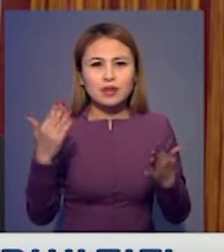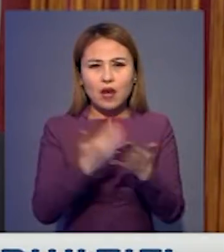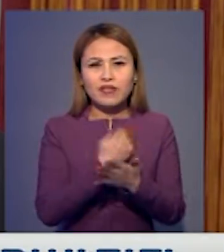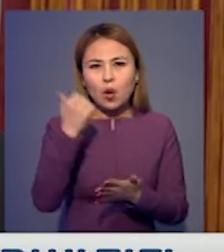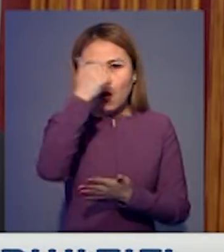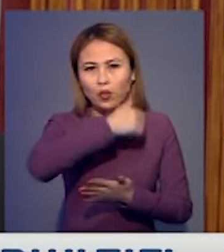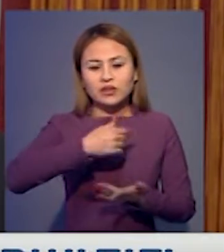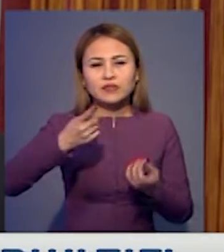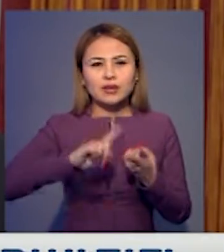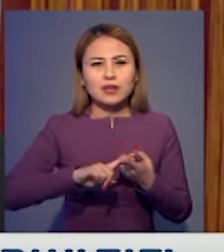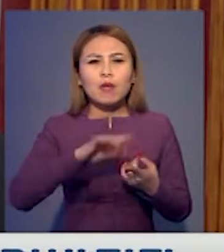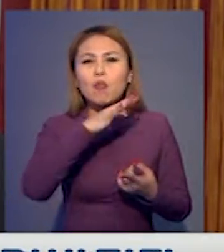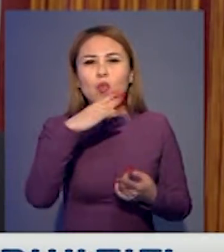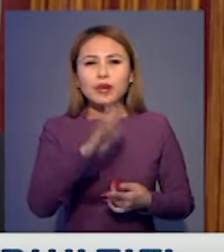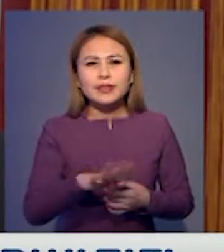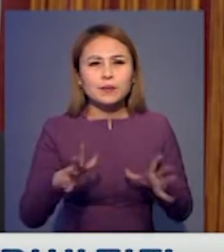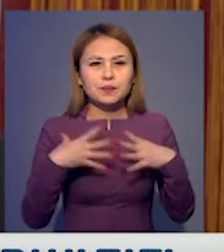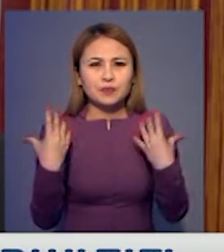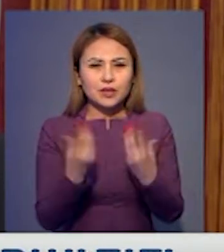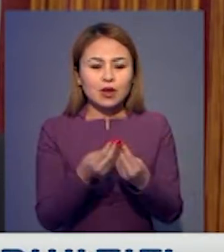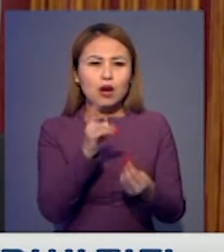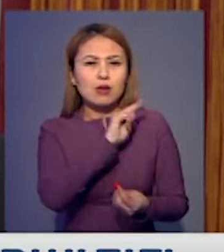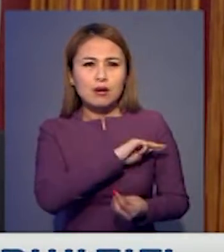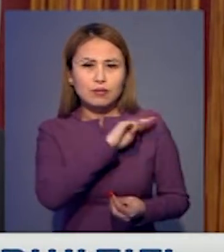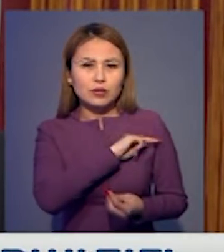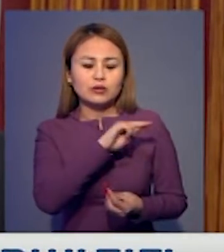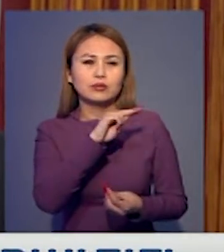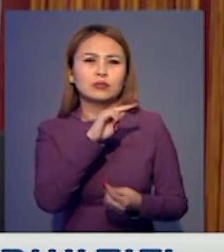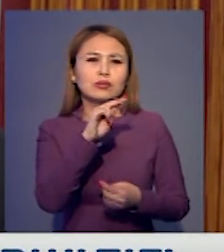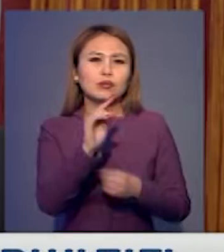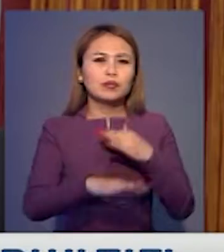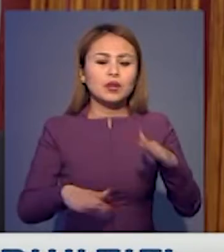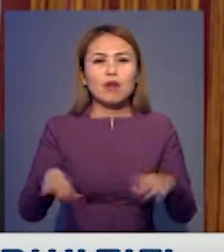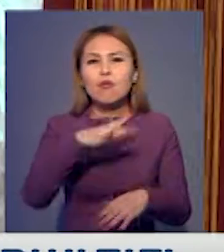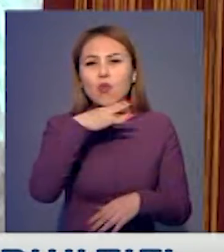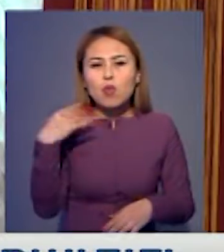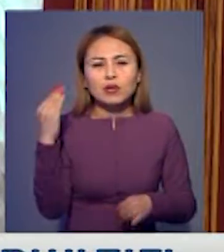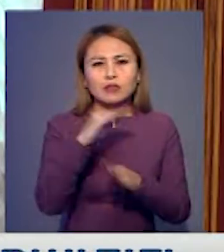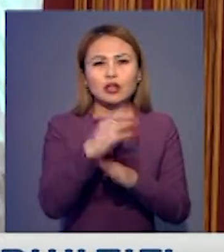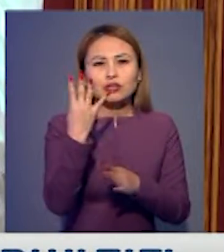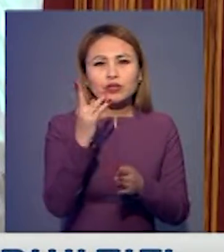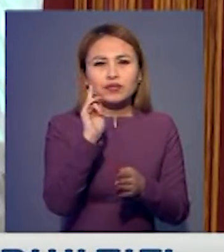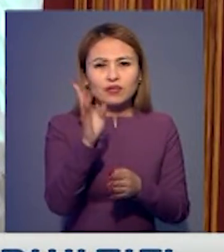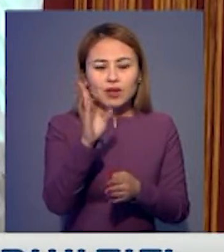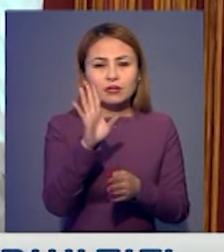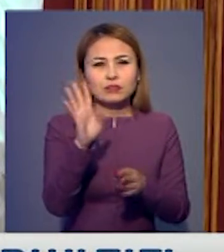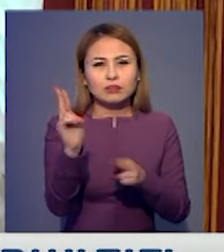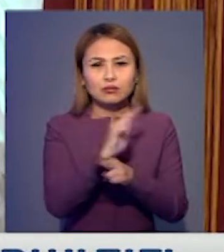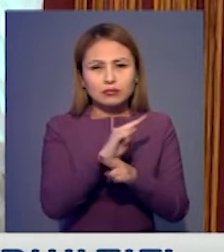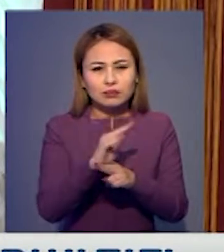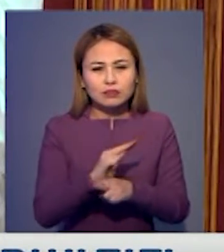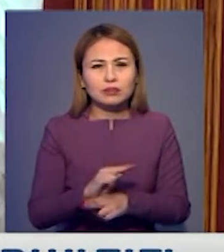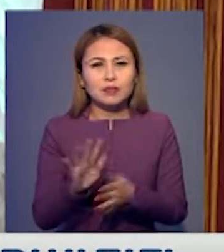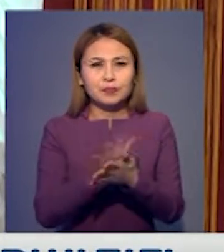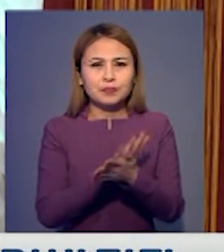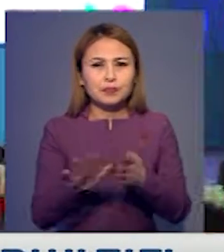алдында. Көп балалы семьяларға, жұмыс істейтін бала шағасы көп семьяларға 4 пәтер ремонттан шығарып, сол семьяларға